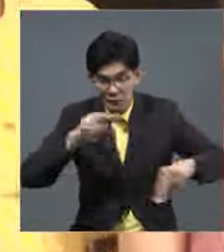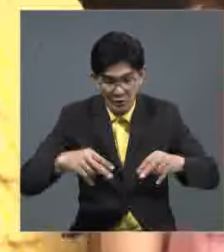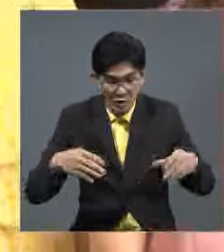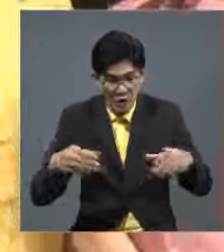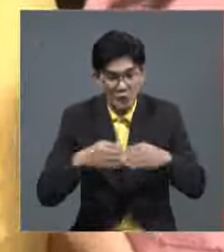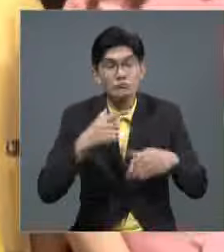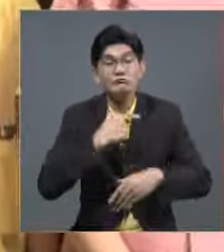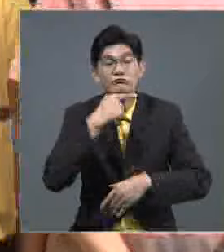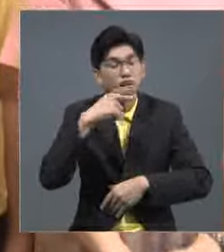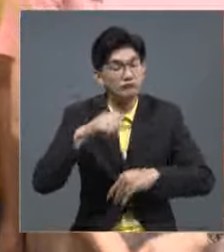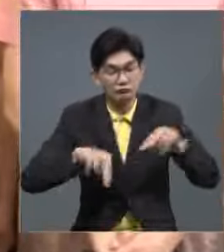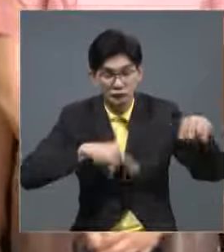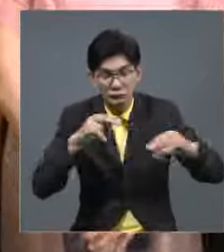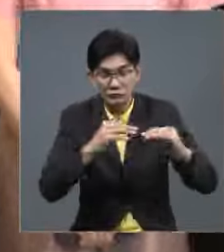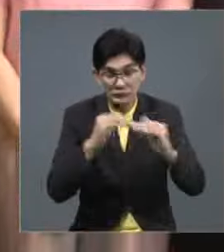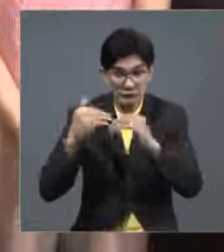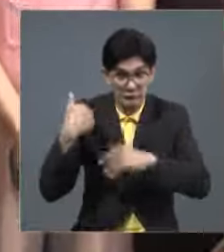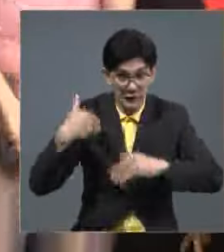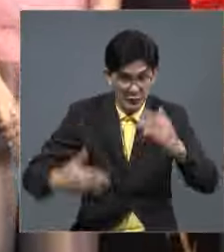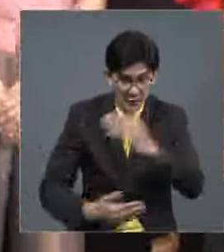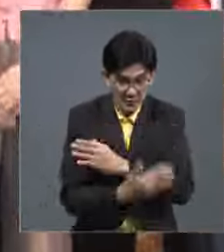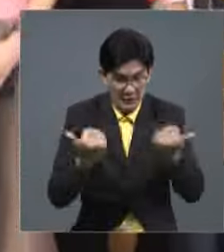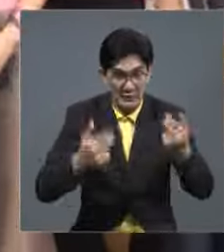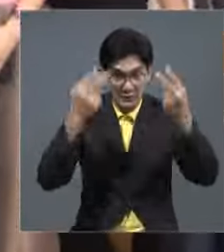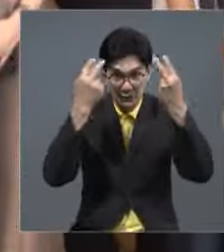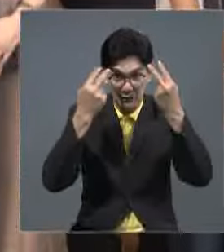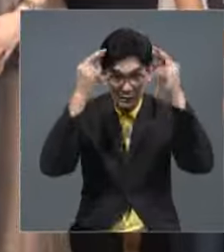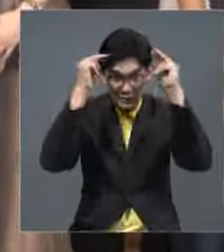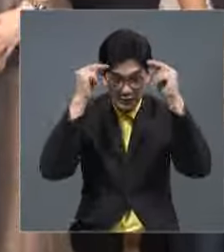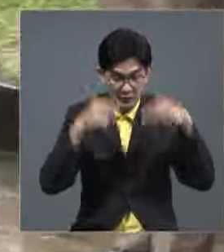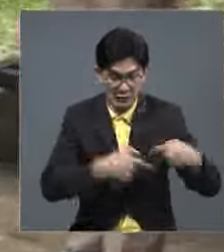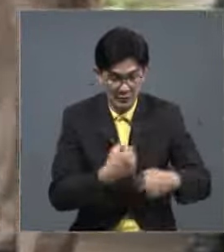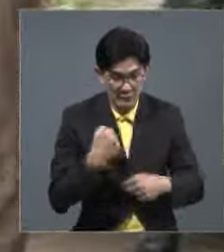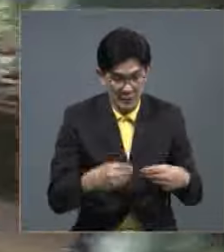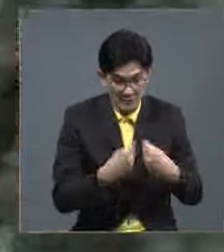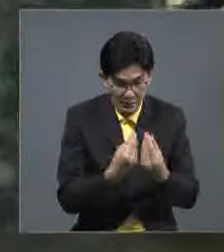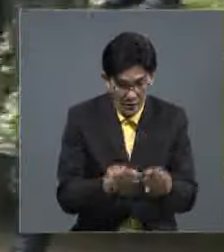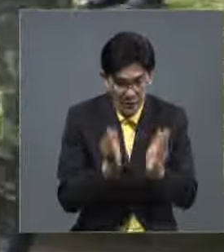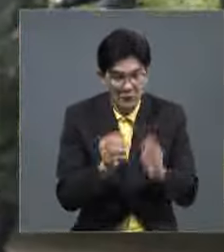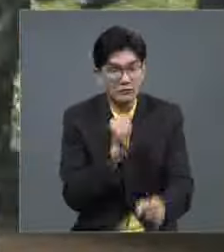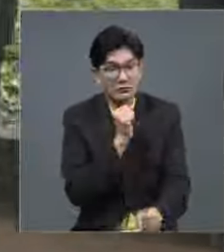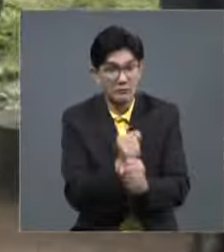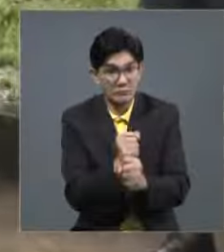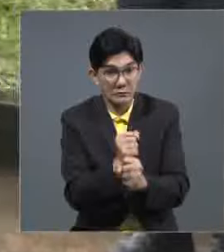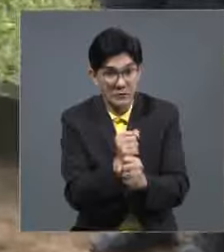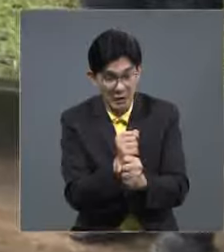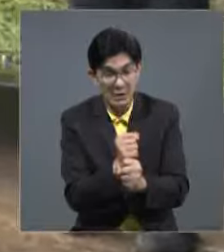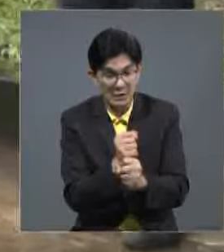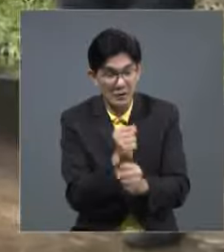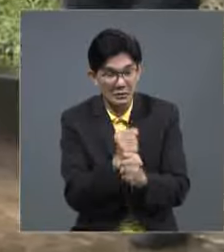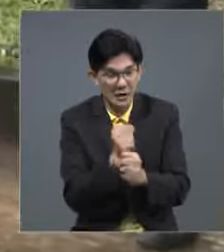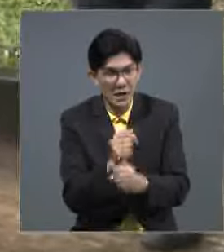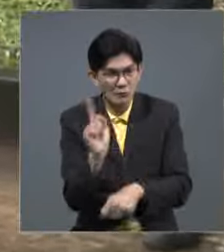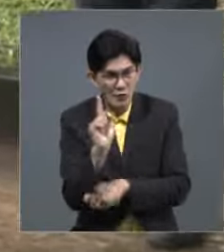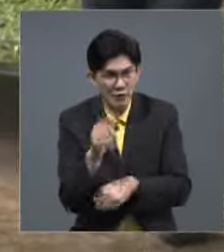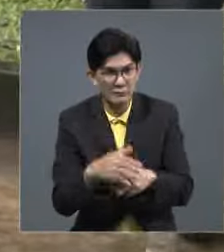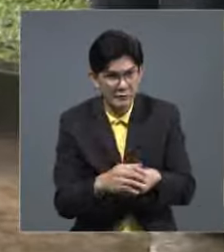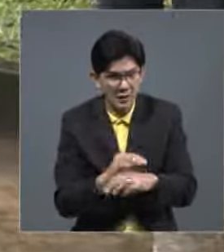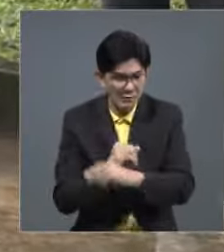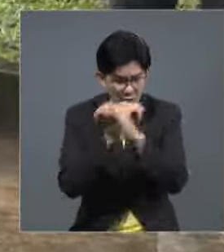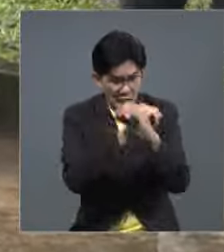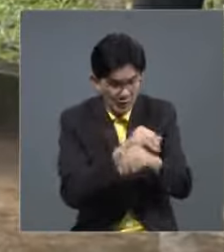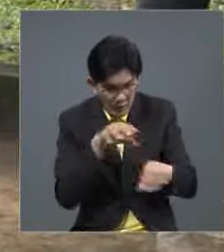ธุ์อย่างเท่าเทียมซึ่งโอกาสนี้นายกรัฐมนตรีก็แวะให้กำลังใจค่ะสำหรับเจ้าหน้าที่ที่ปฏิบัติการในการสกัดกั้นแล้ว